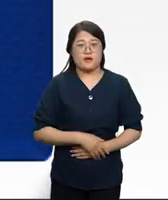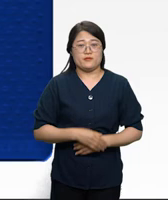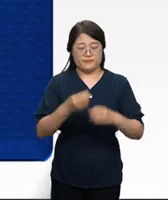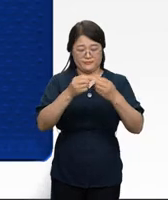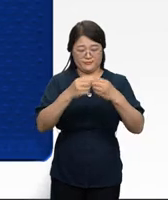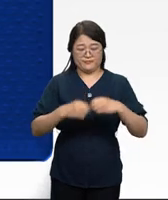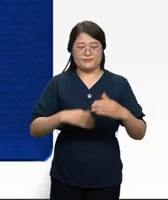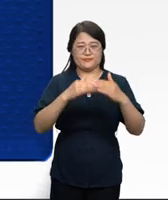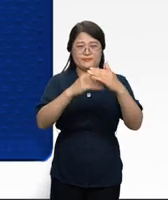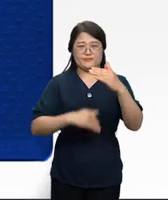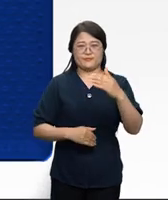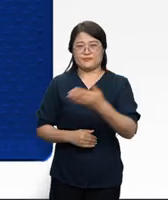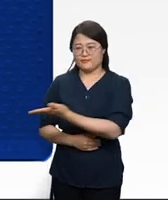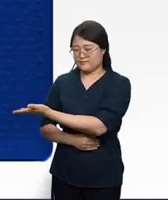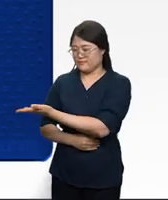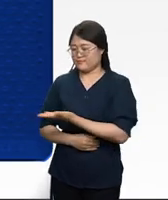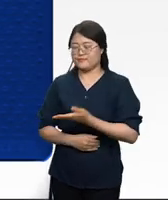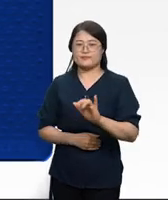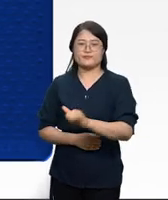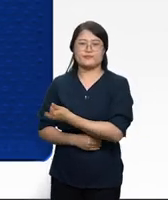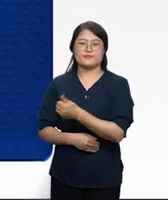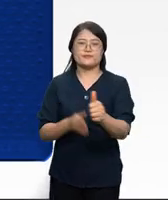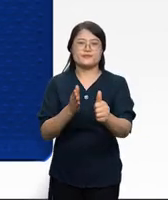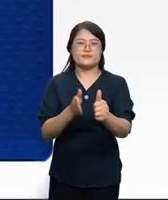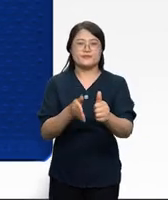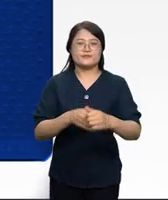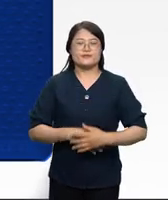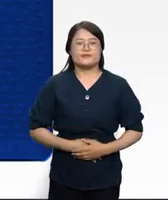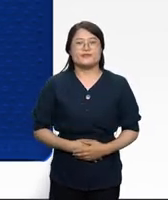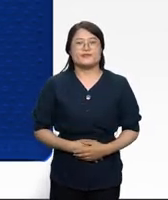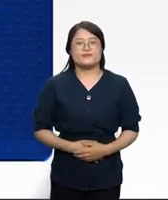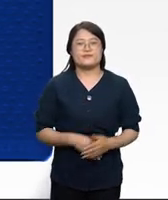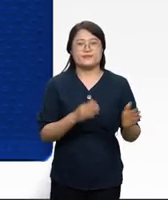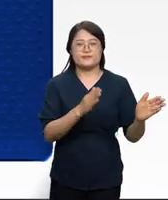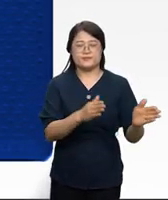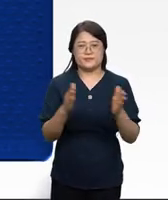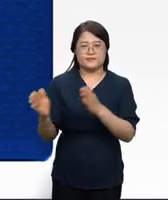사항은 경기도 청년복지정책과로 문의 주시기 바랍니다.